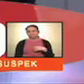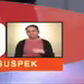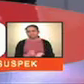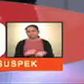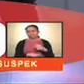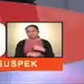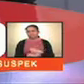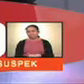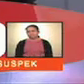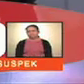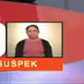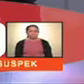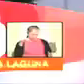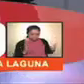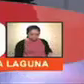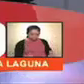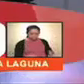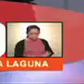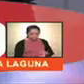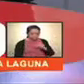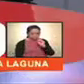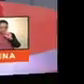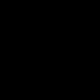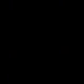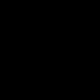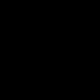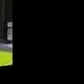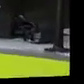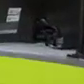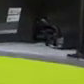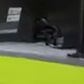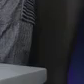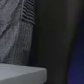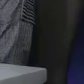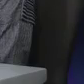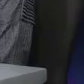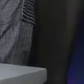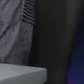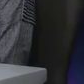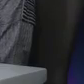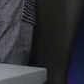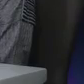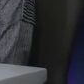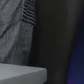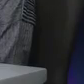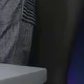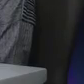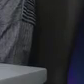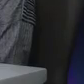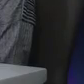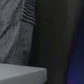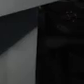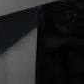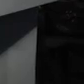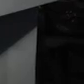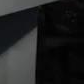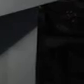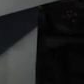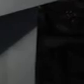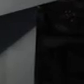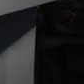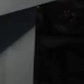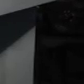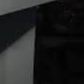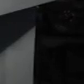na nakalipas. Itigil hindi, na sir. Po natin. STOP. Stop. Ma'am Mary, dinidenay mo noon na kasama mo itong bata. Pero ngayon,